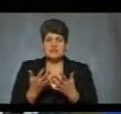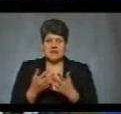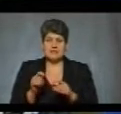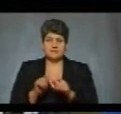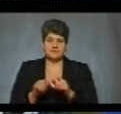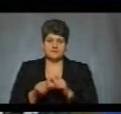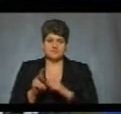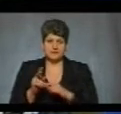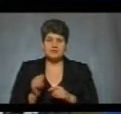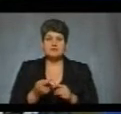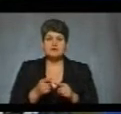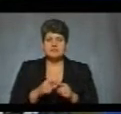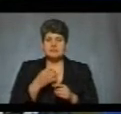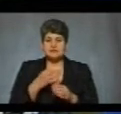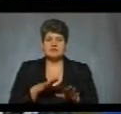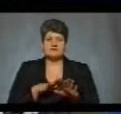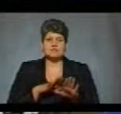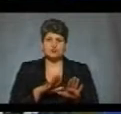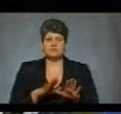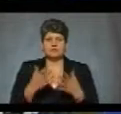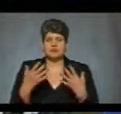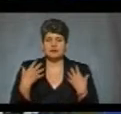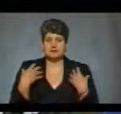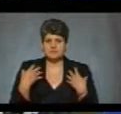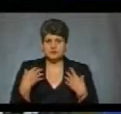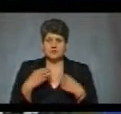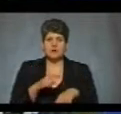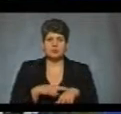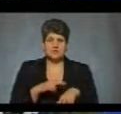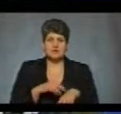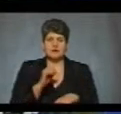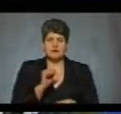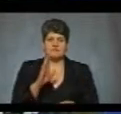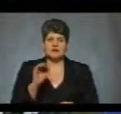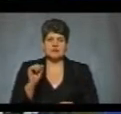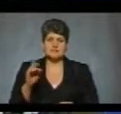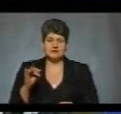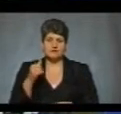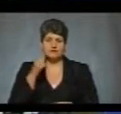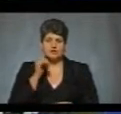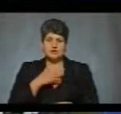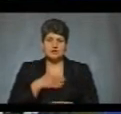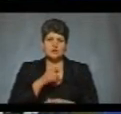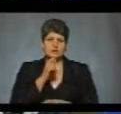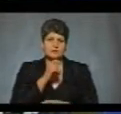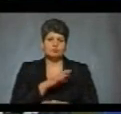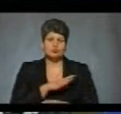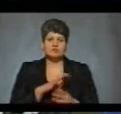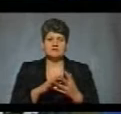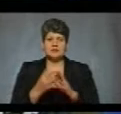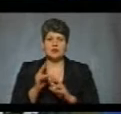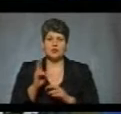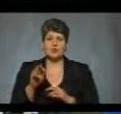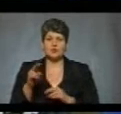Про це нам сьогодні повідомив заступник речника Нацполіції в області Андрій Василик. Вчора наші кореспонденти були у селі